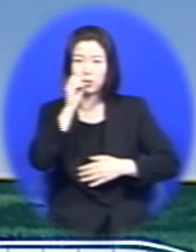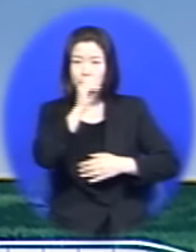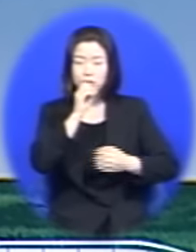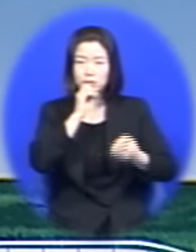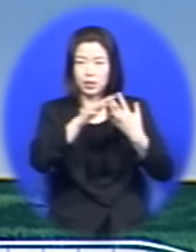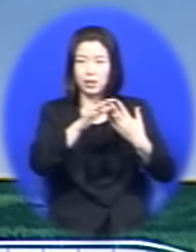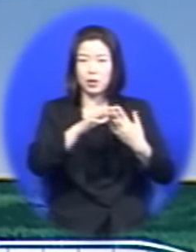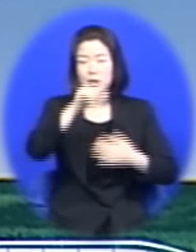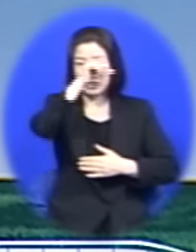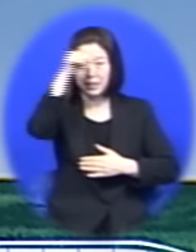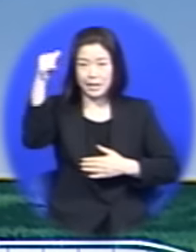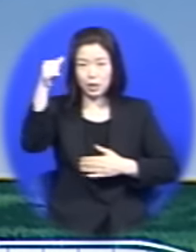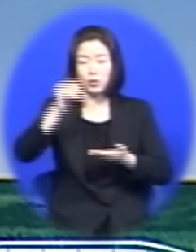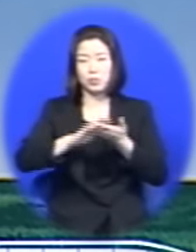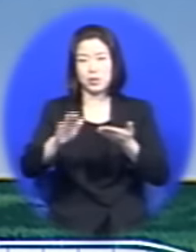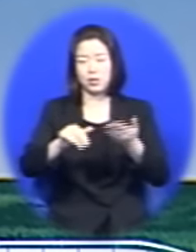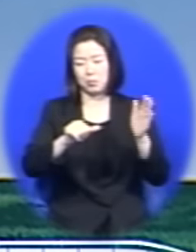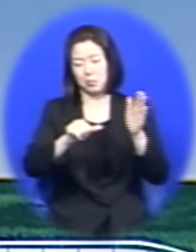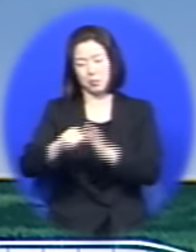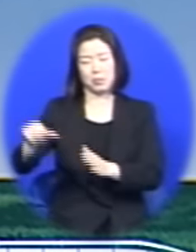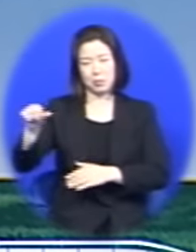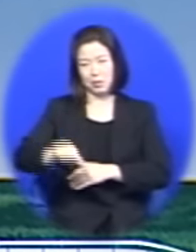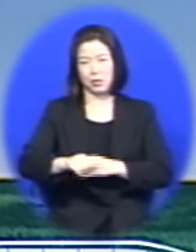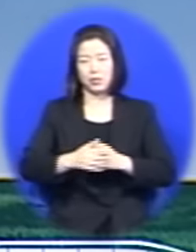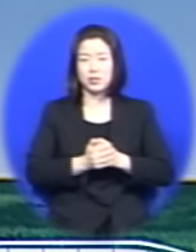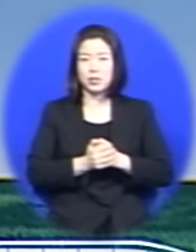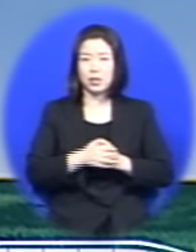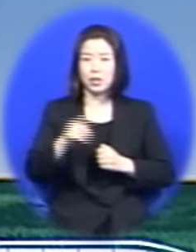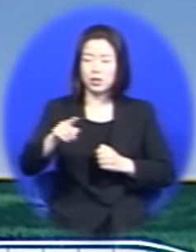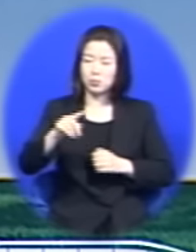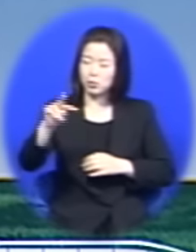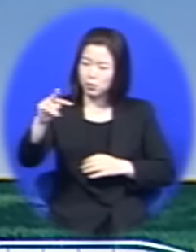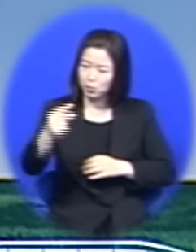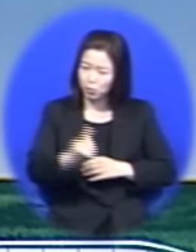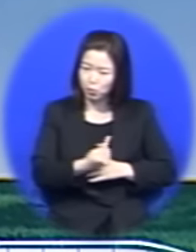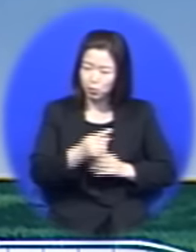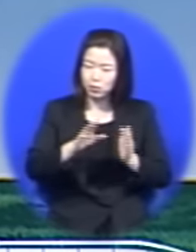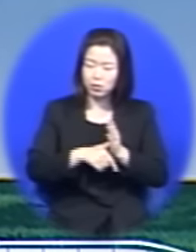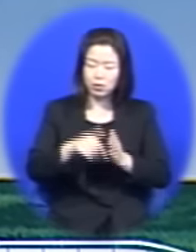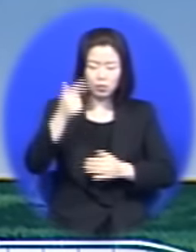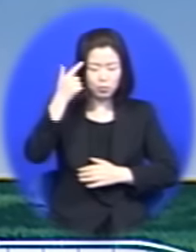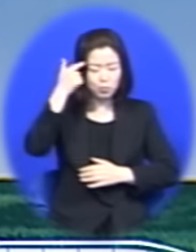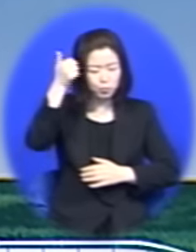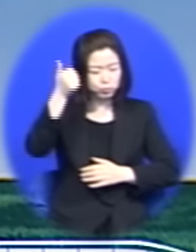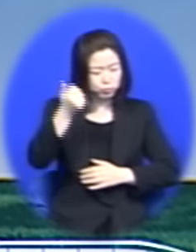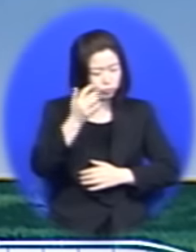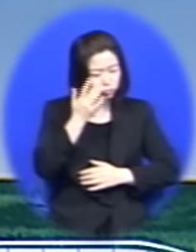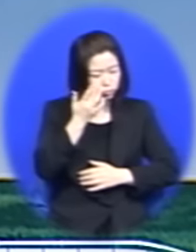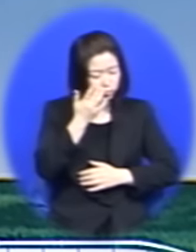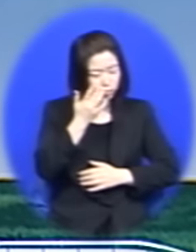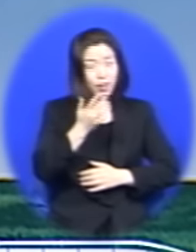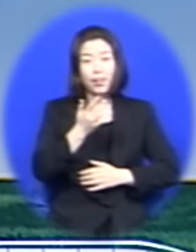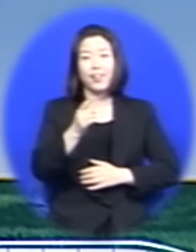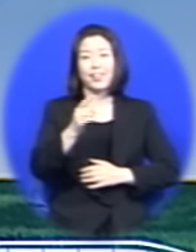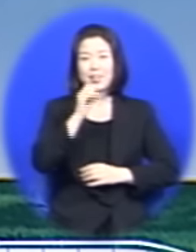장로입니다. 떨어졌어요. 이분이 나오면서 목사인가? 이랬다는 거예요.